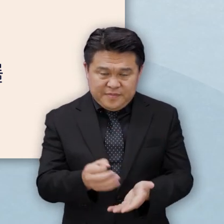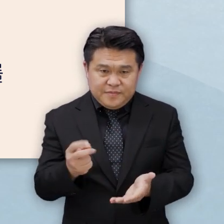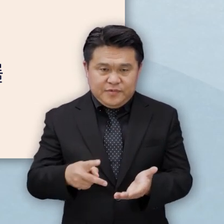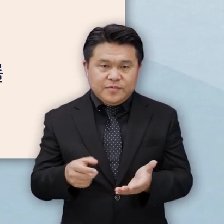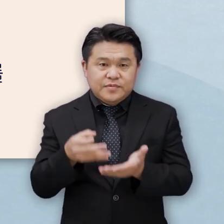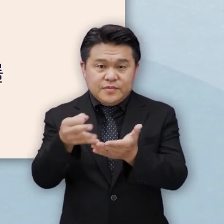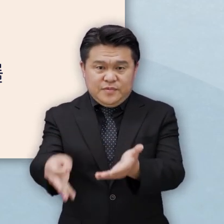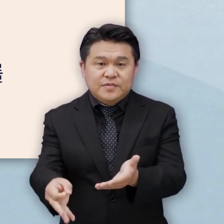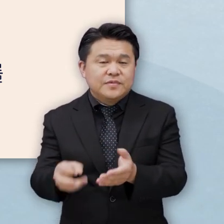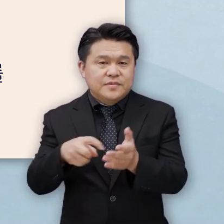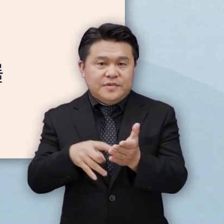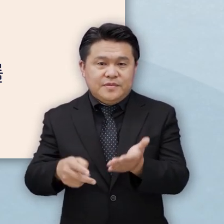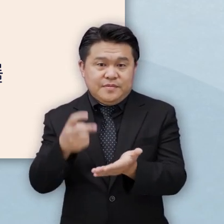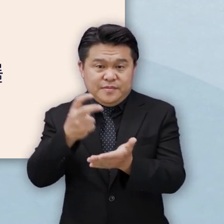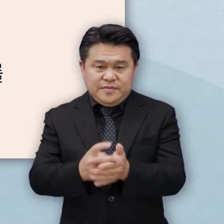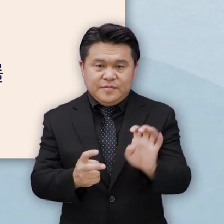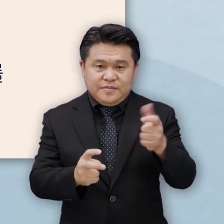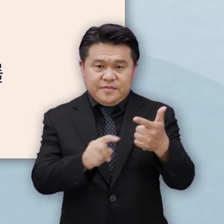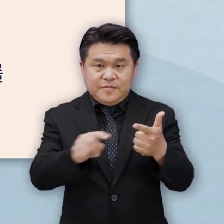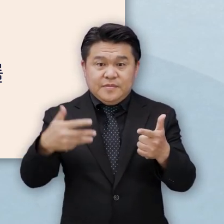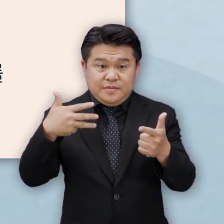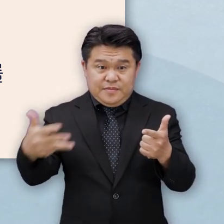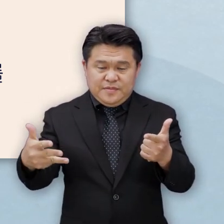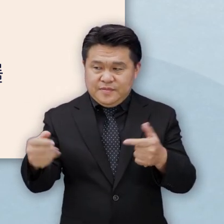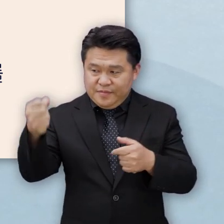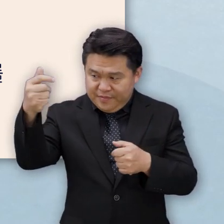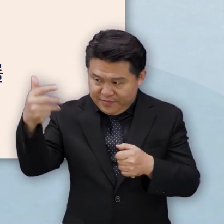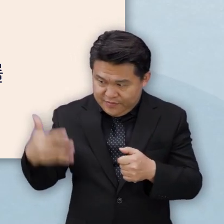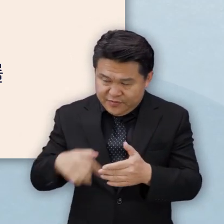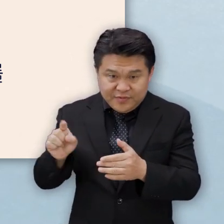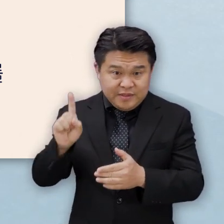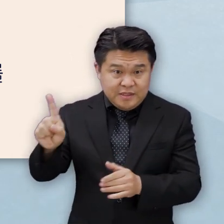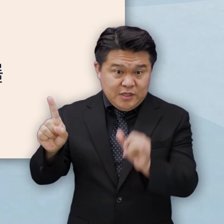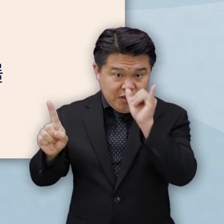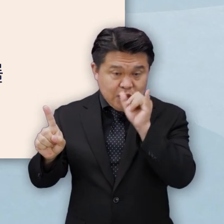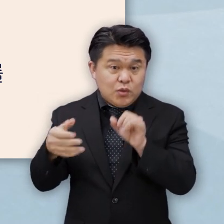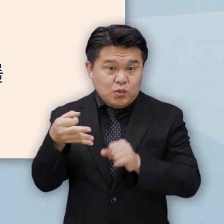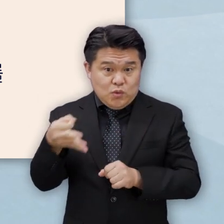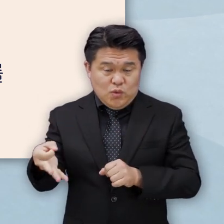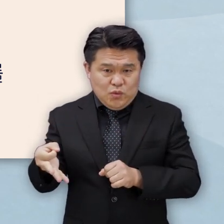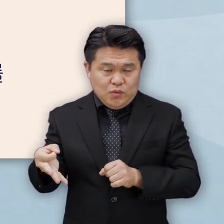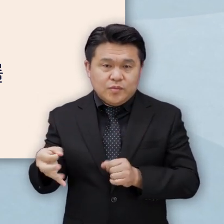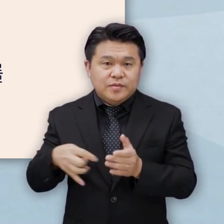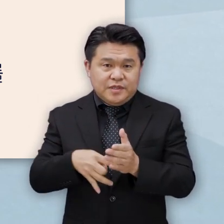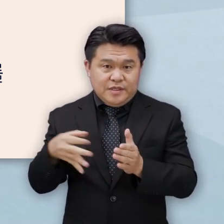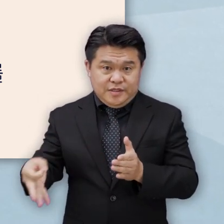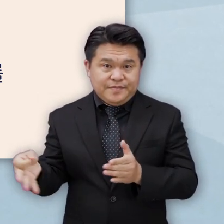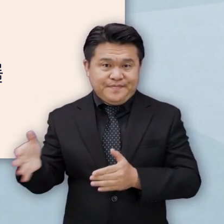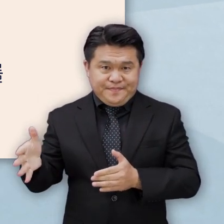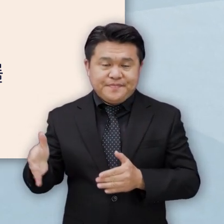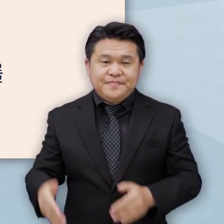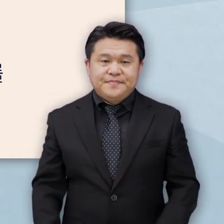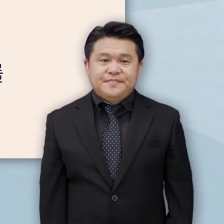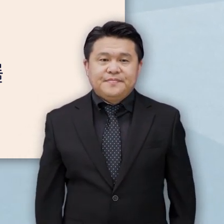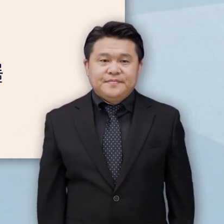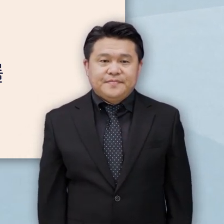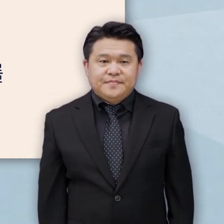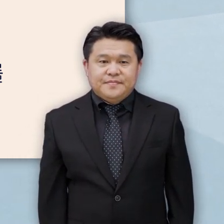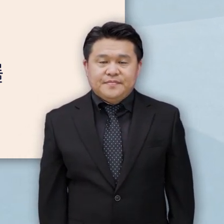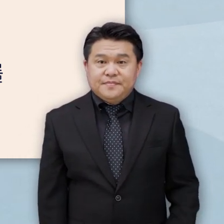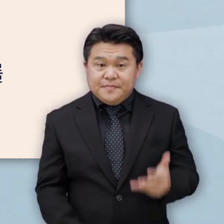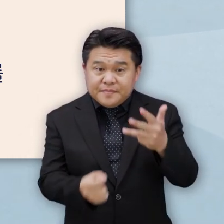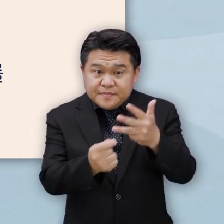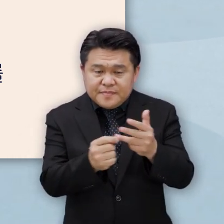증여세법 제46조의 8. 다음 각 호의 어느 하나에 해당하는 금액에 대해서는 증여세를 부과하지 아니한다.